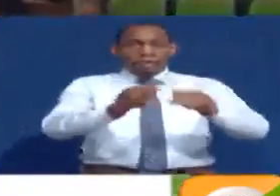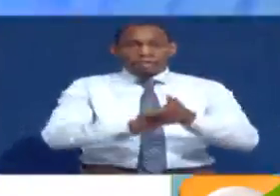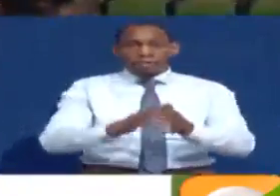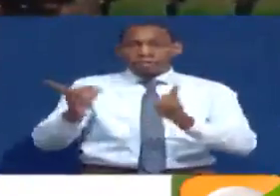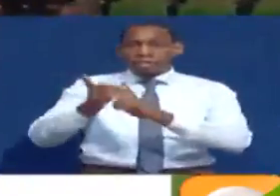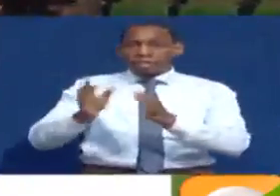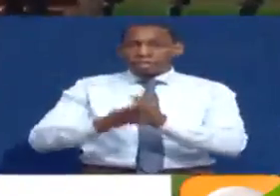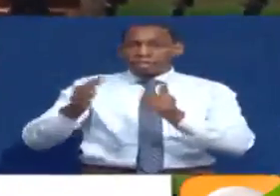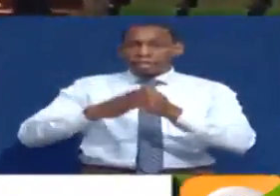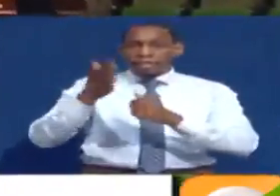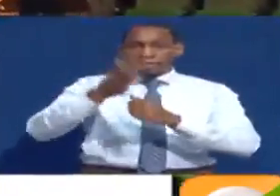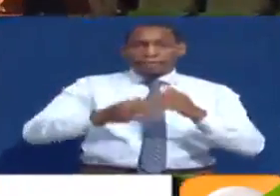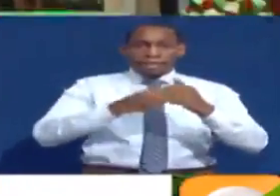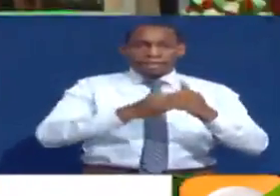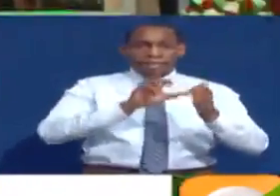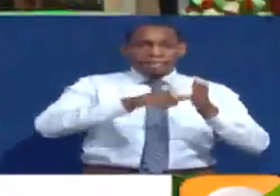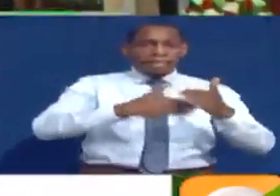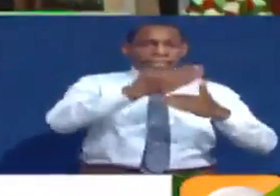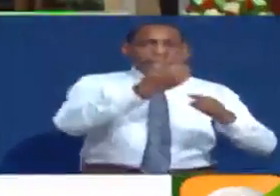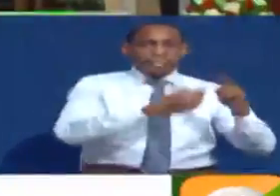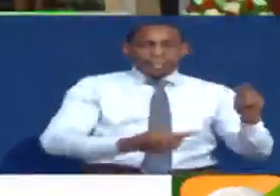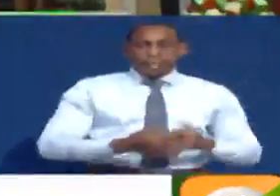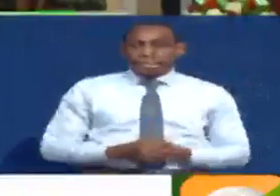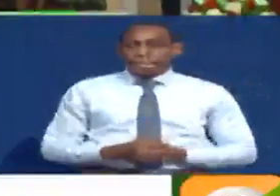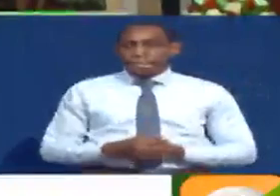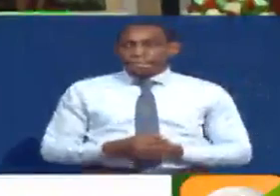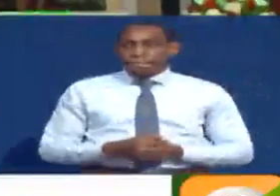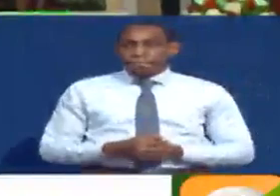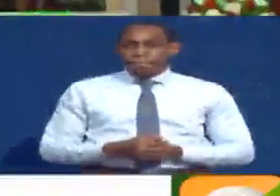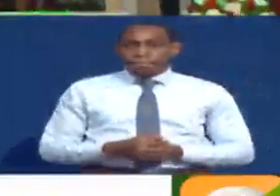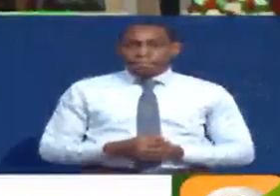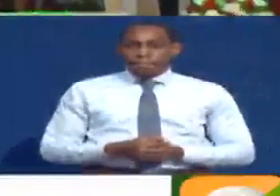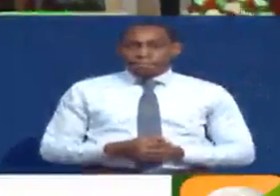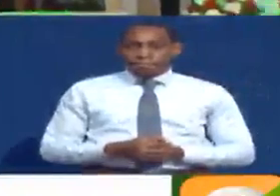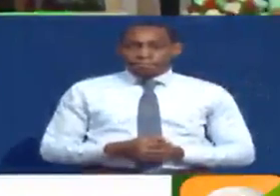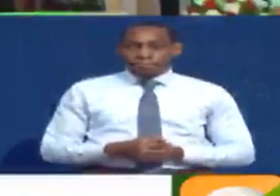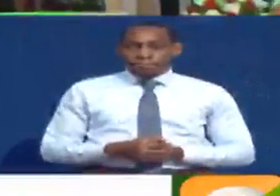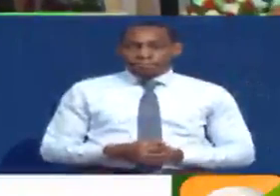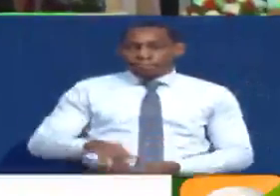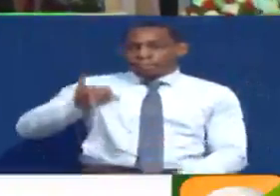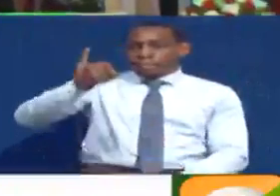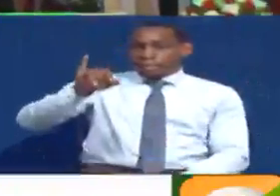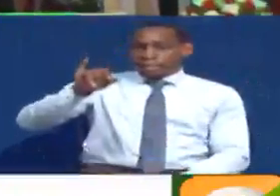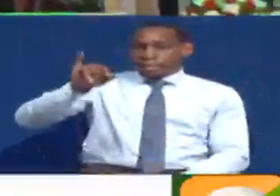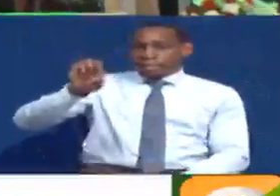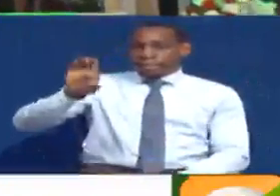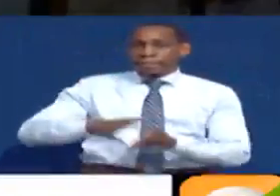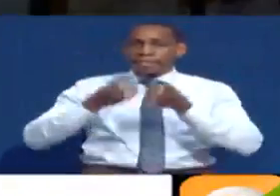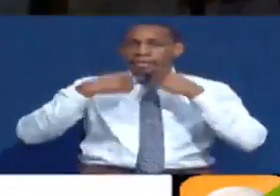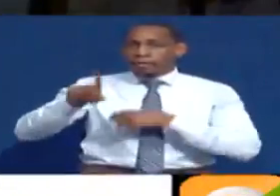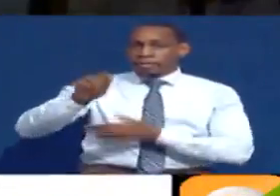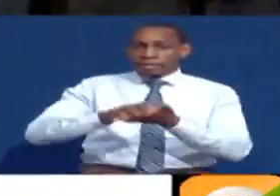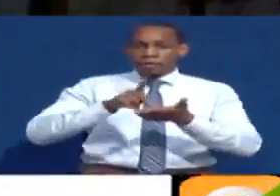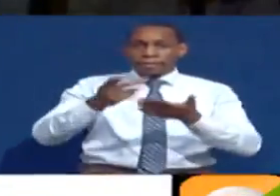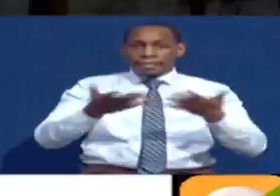ya tarehe 9 mwezi Agosti mwakani. IEBC mesema your vote. IEBC kitangaza zabuni za